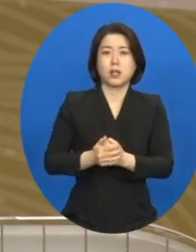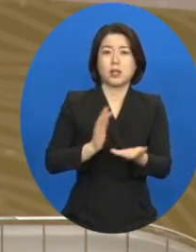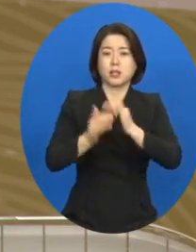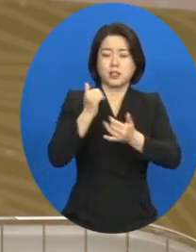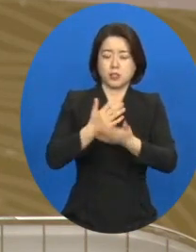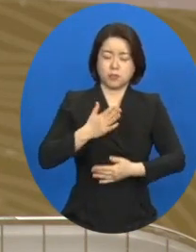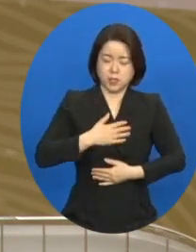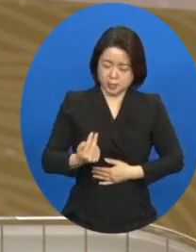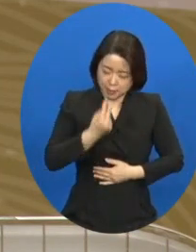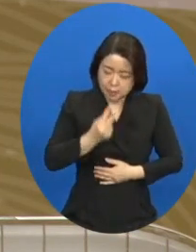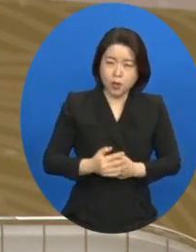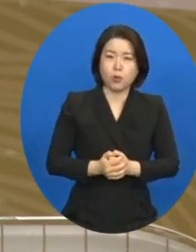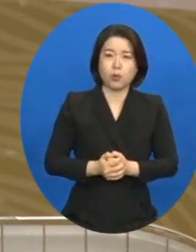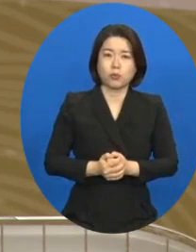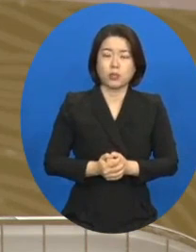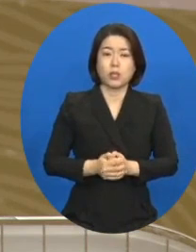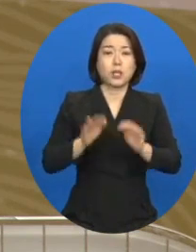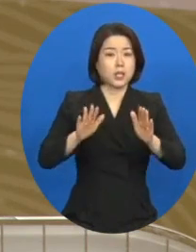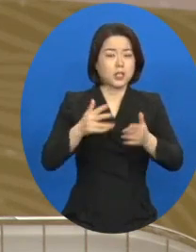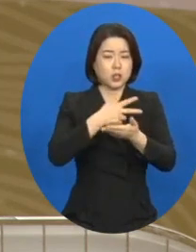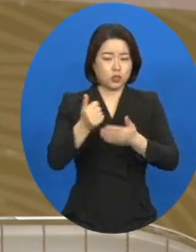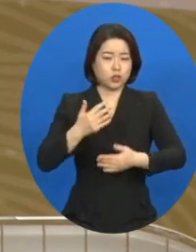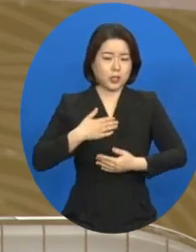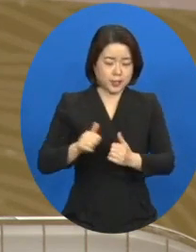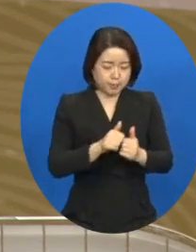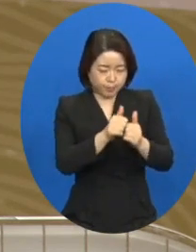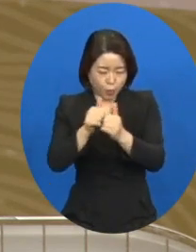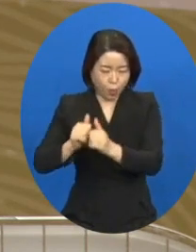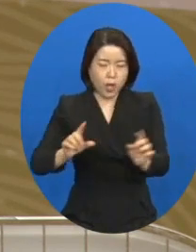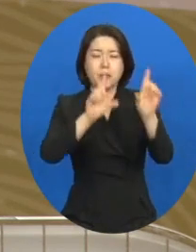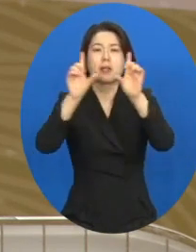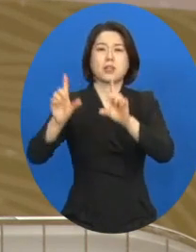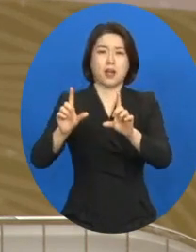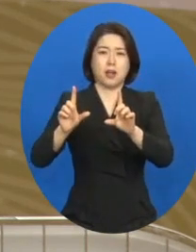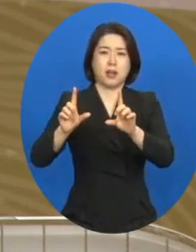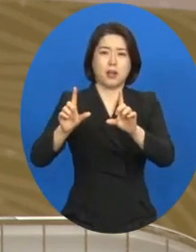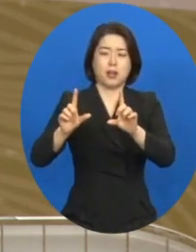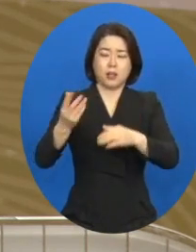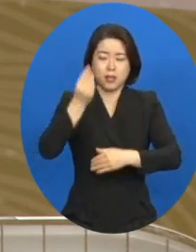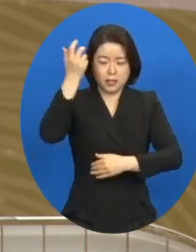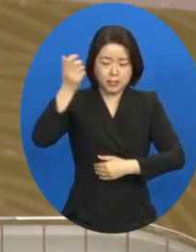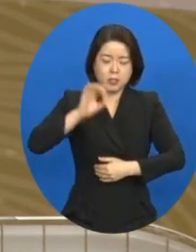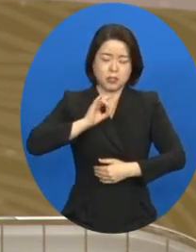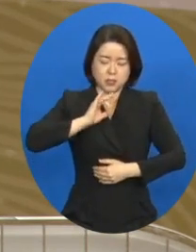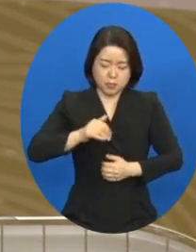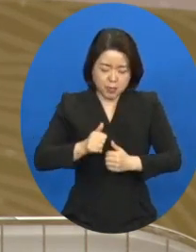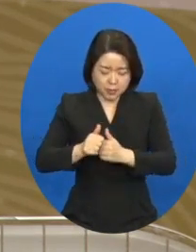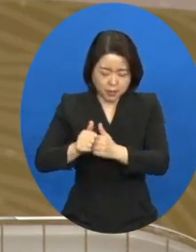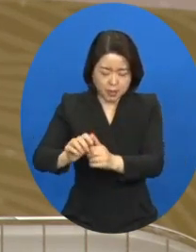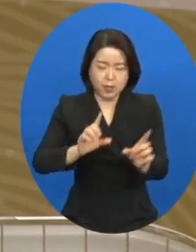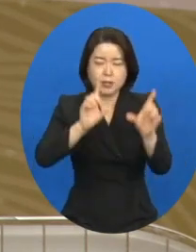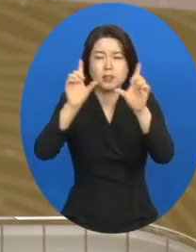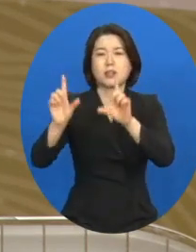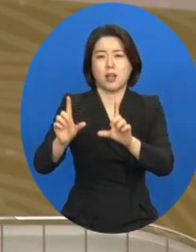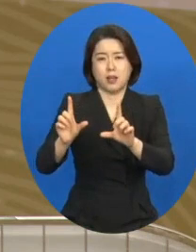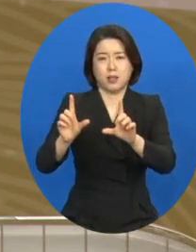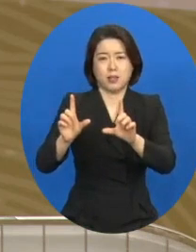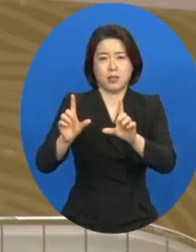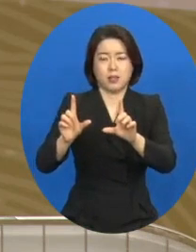내 생명이십니다. 이제 주님과 함께 동행하며 살겠습니다. 성령님만 따라 살겠습니다.